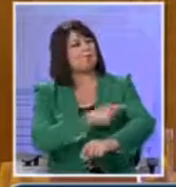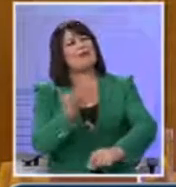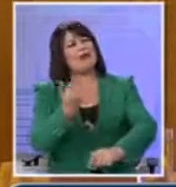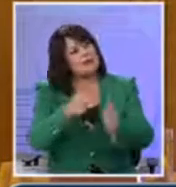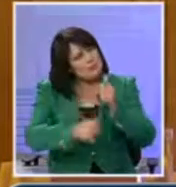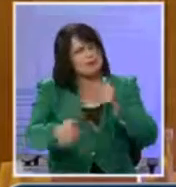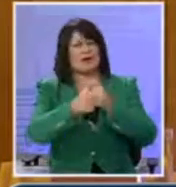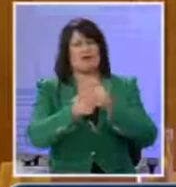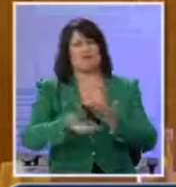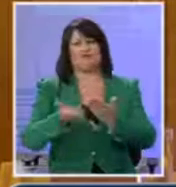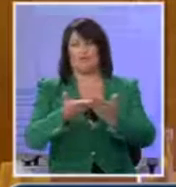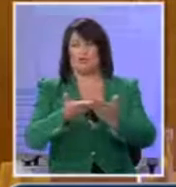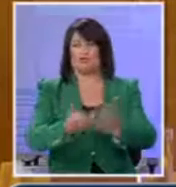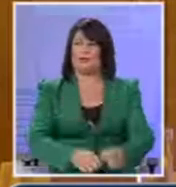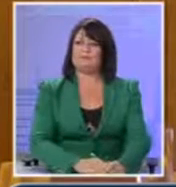προτεραιότητά μας.